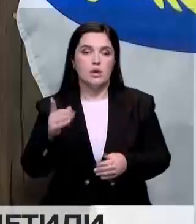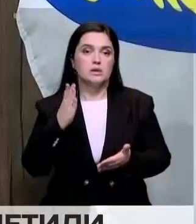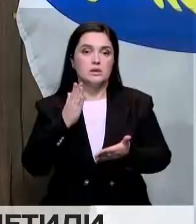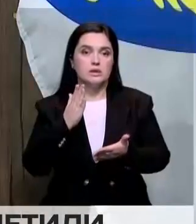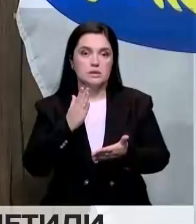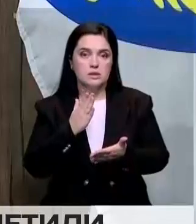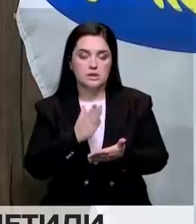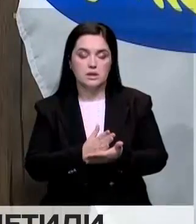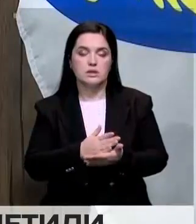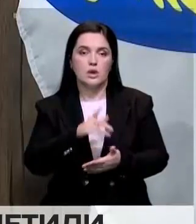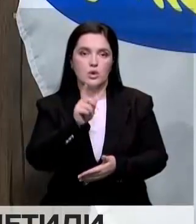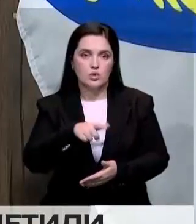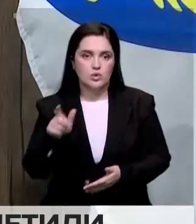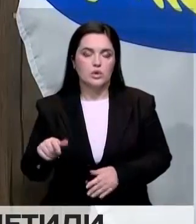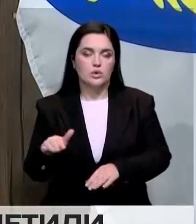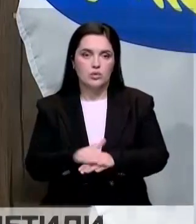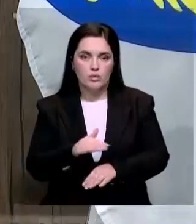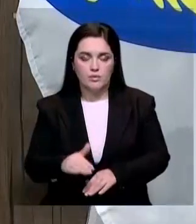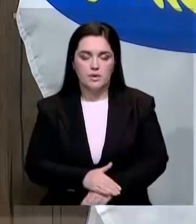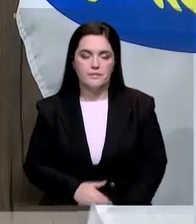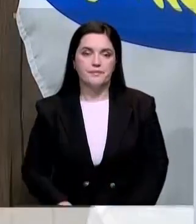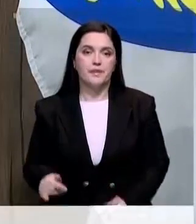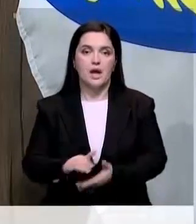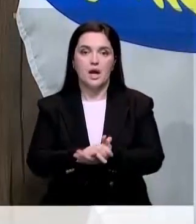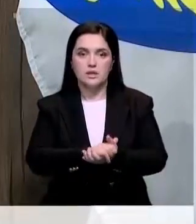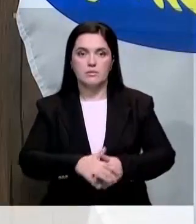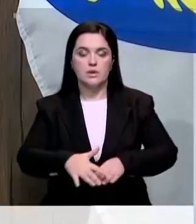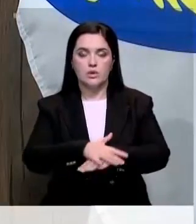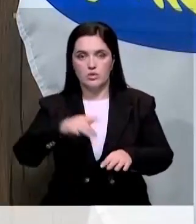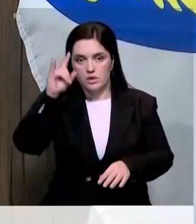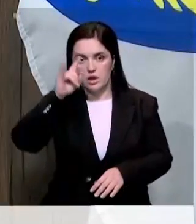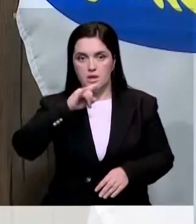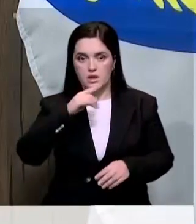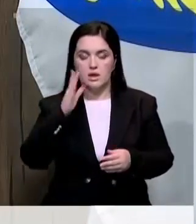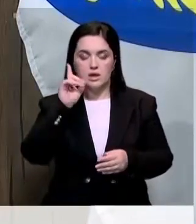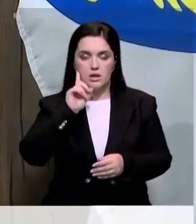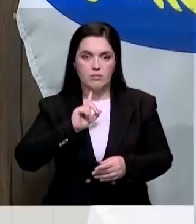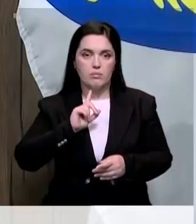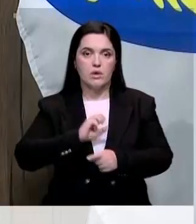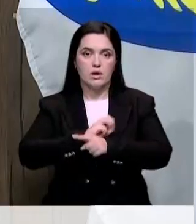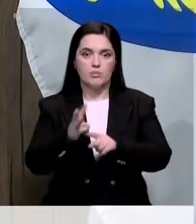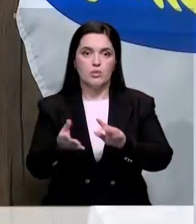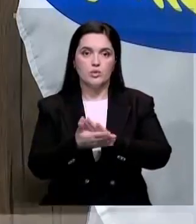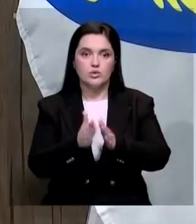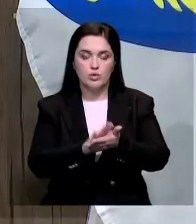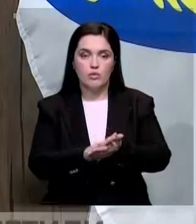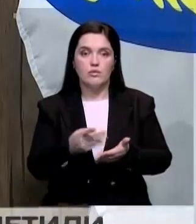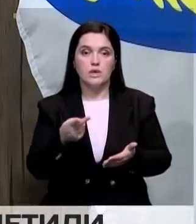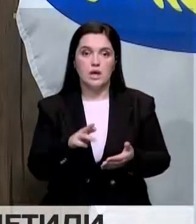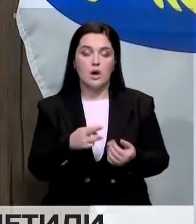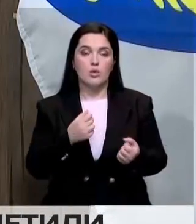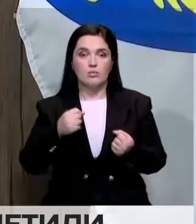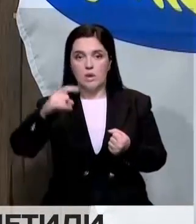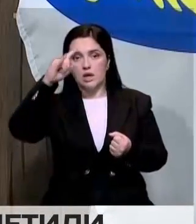общества. Сегодня Ассамблея народа Казахстана играет важную роль в создании благоприятных условий для формирования и